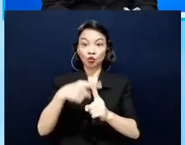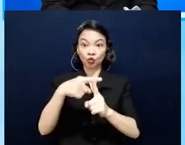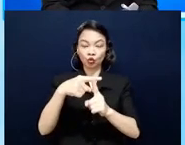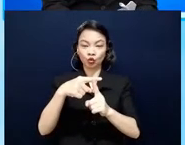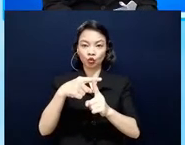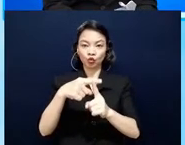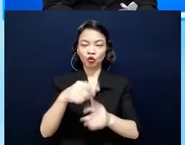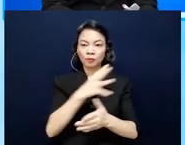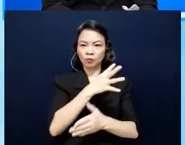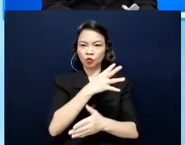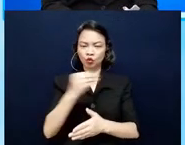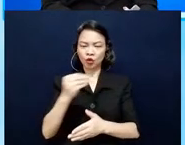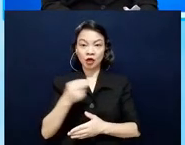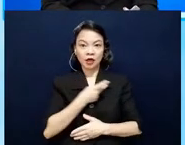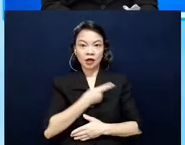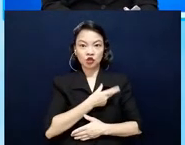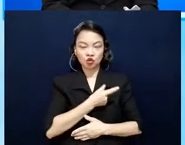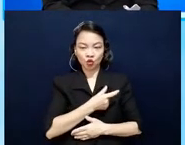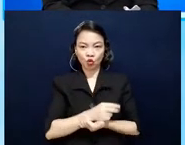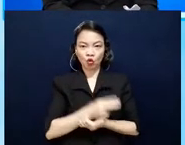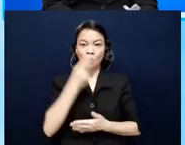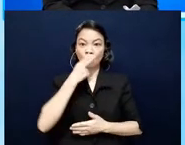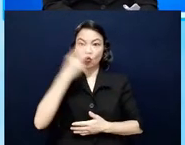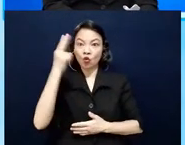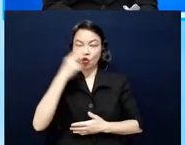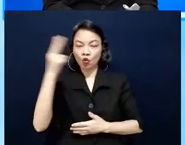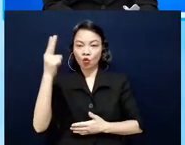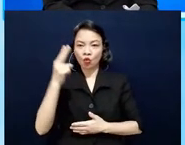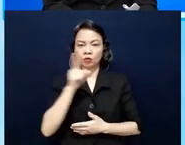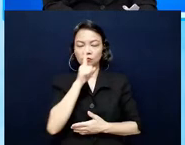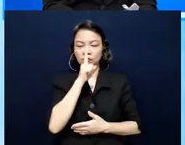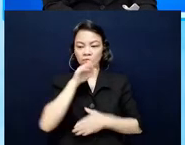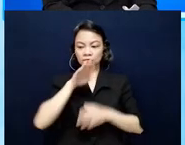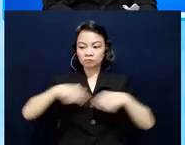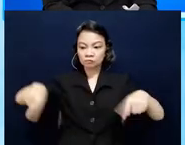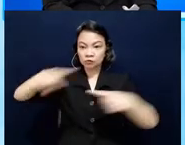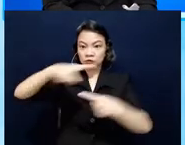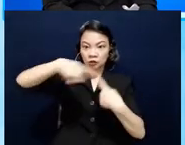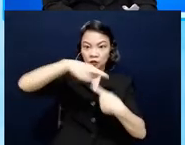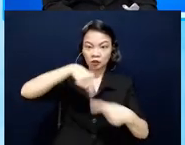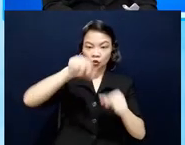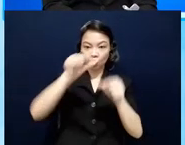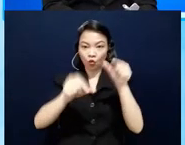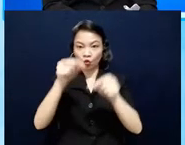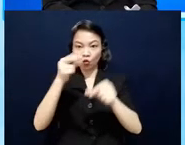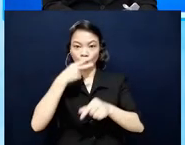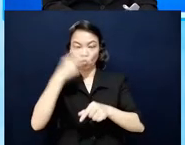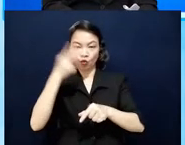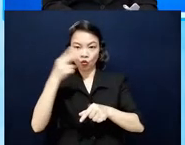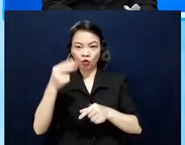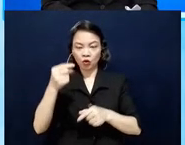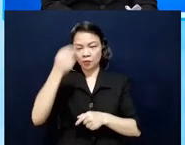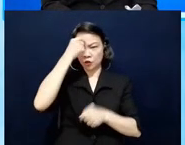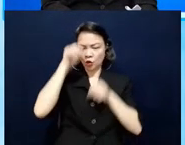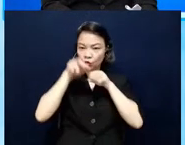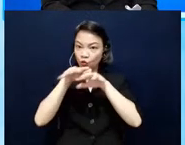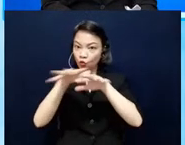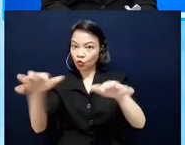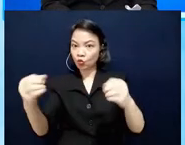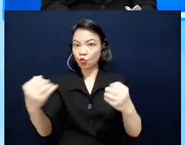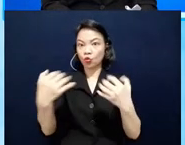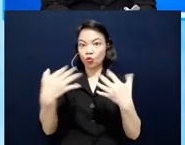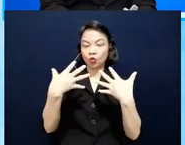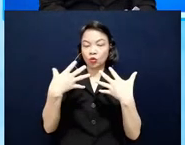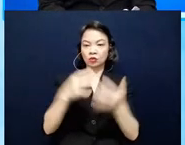resiko perokok pasif yang terpapar dari dan terkena penyakit tidak menular di sekitar mereka itu menjadi